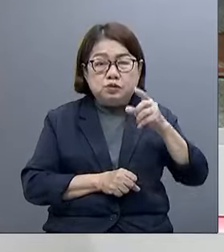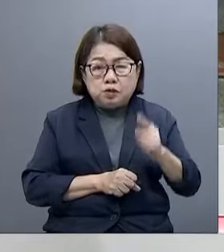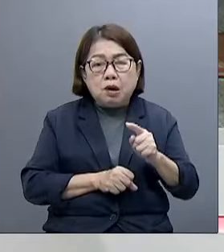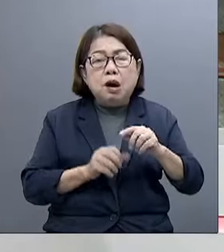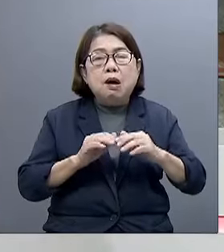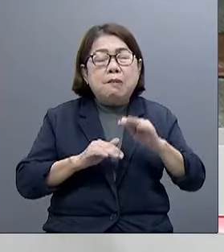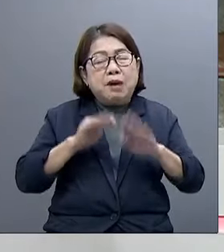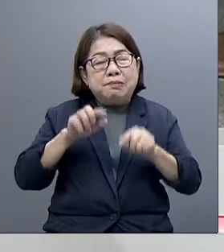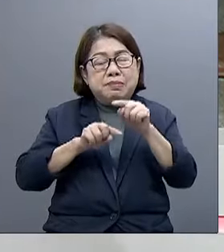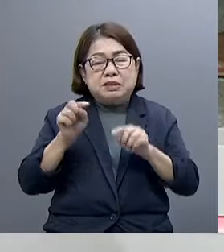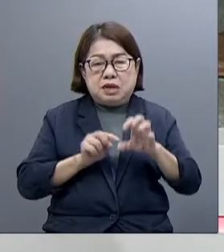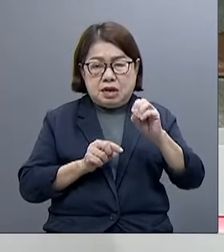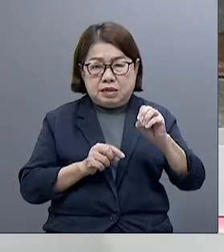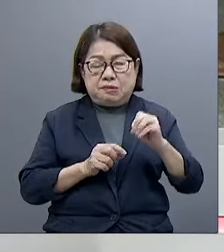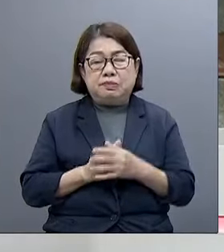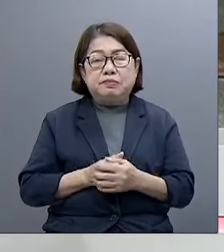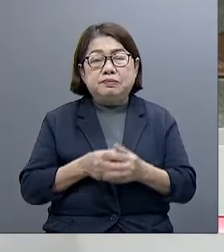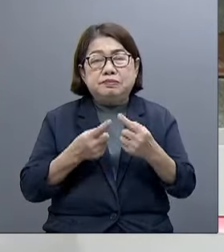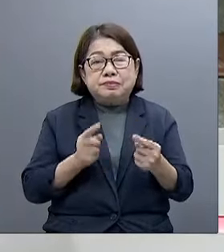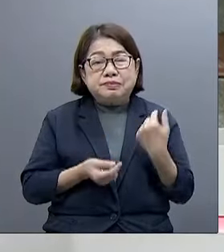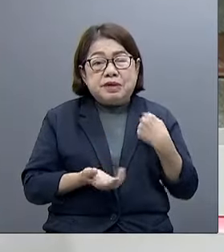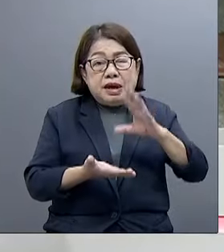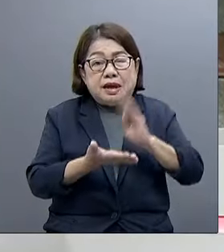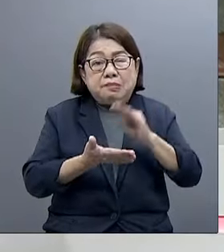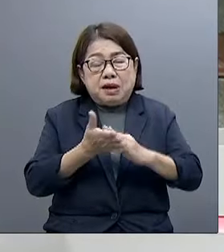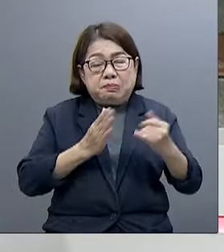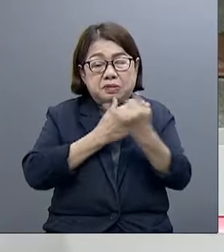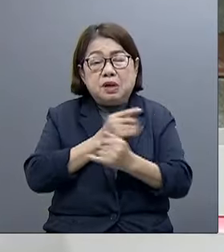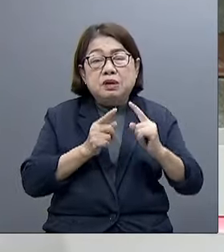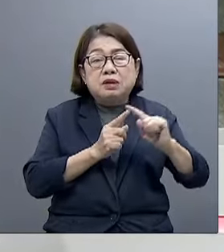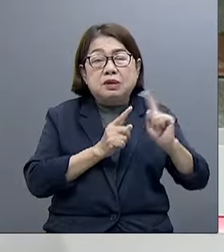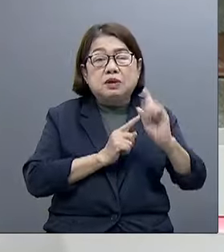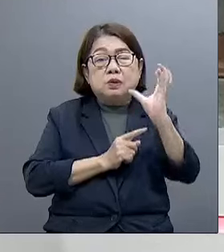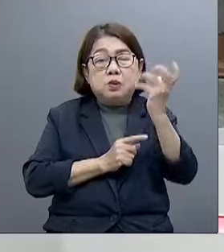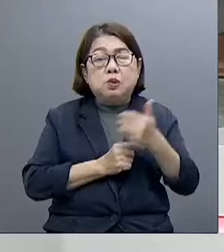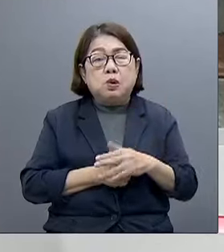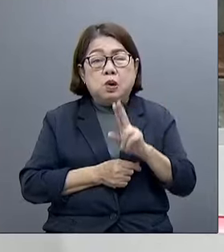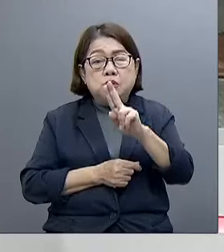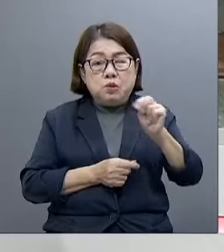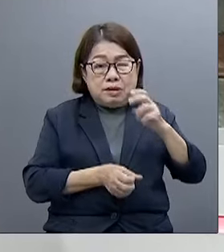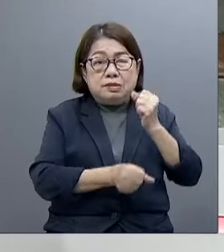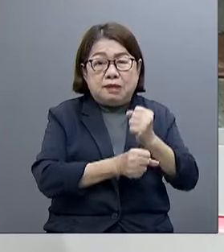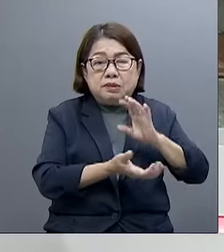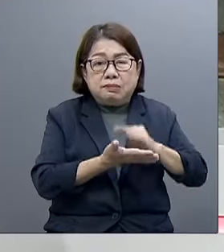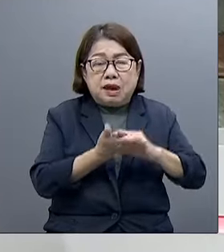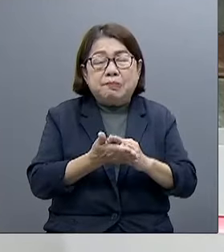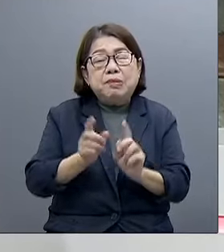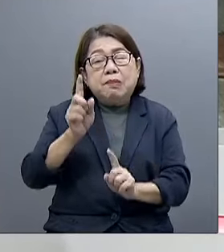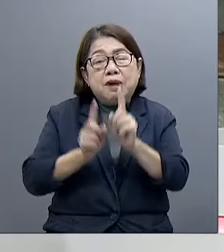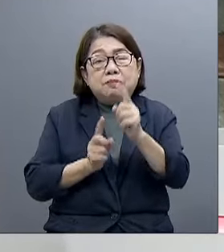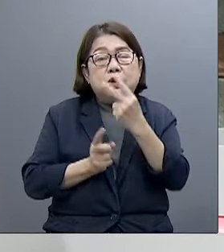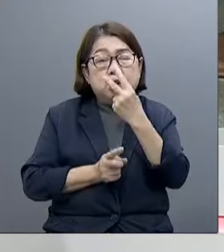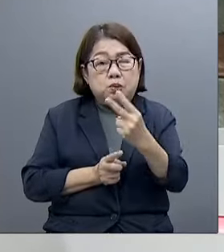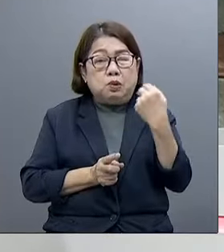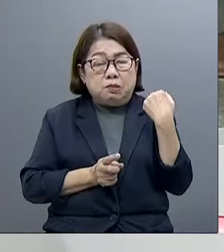านสถานะความปลอดภัยทางถนนโลกฉบับล่าสุดเมื่อปีที่แล้วซึ่งจัดทำโดยองค์การอนามัยโลกนะคะเขาประเมินว่าตัวเลขผู้เสีย